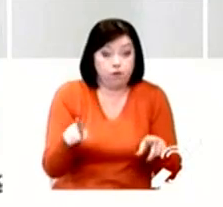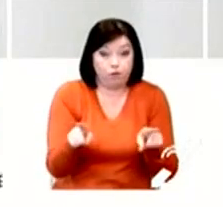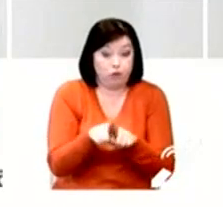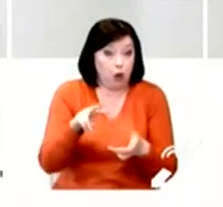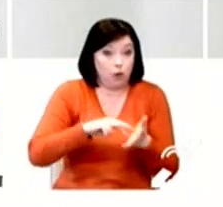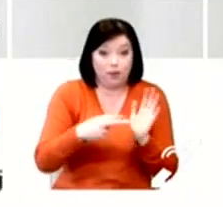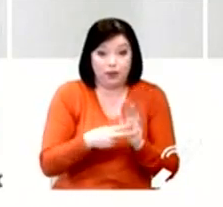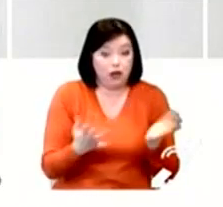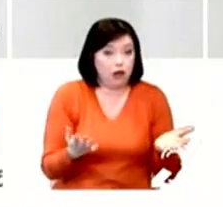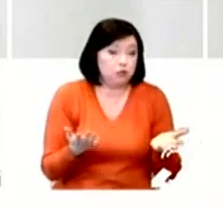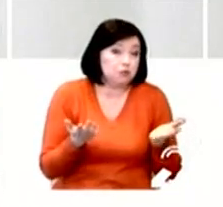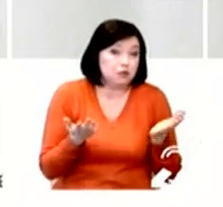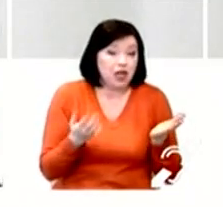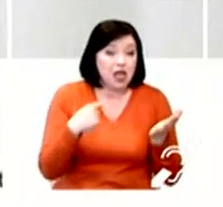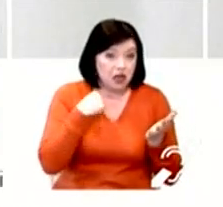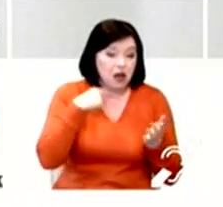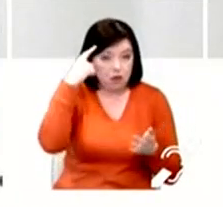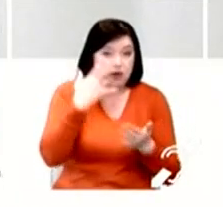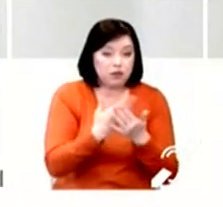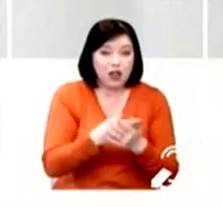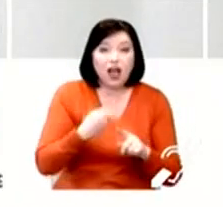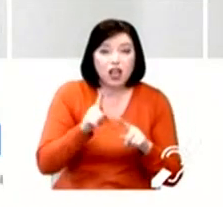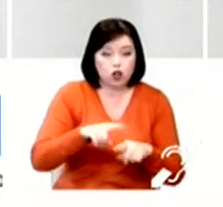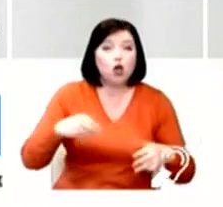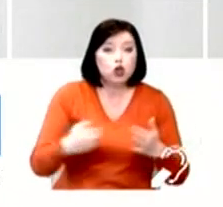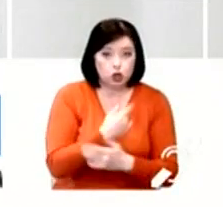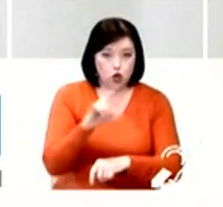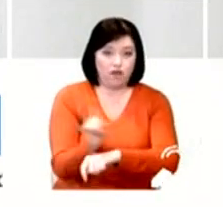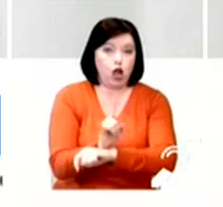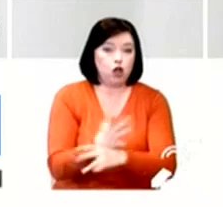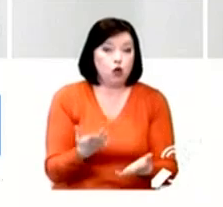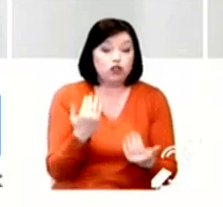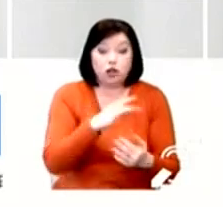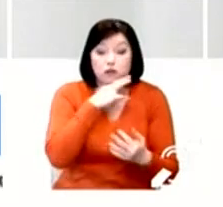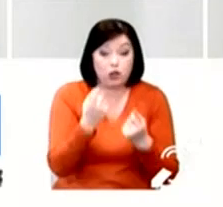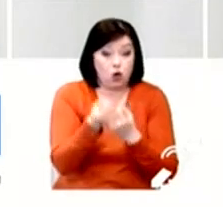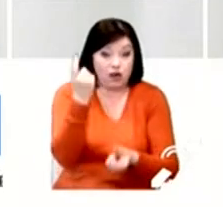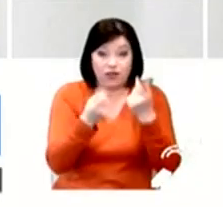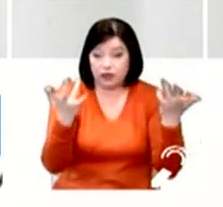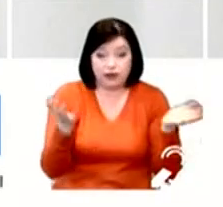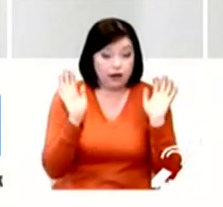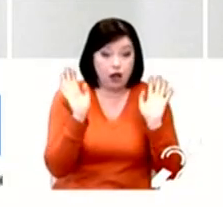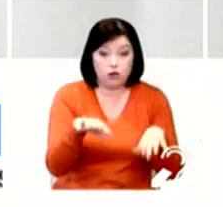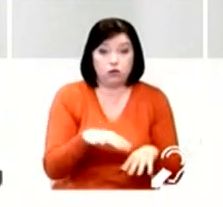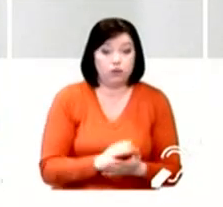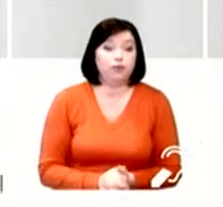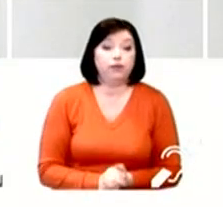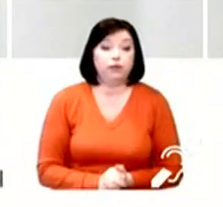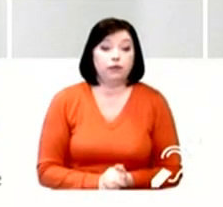такого плана. Я не исключаю, что это какая-то очередная фальшивка, коих очень много сейчас публикуется в СМИ в